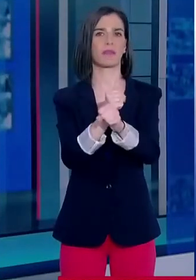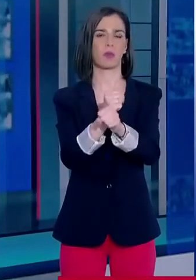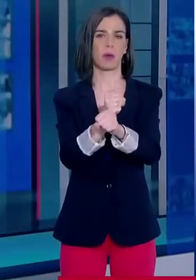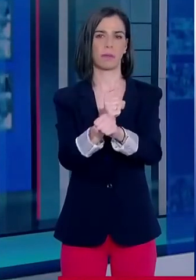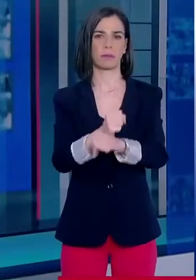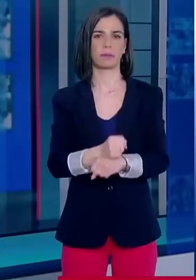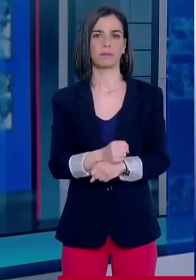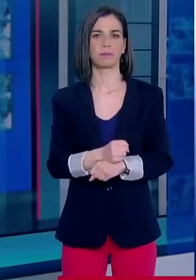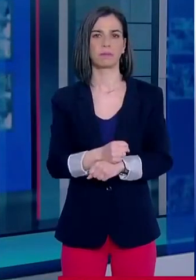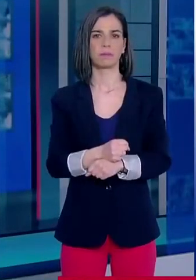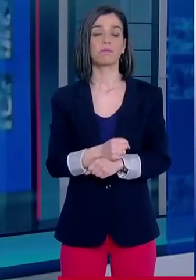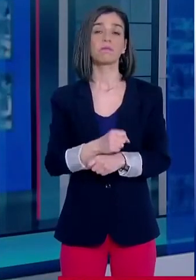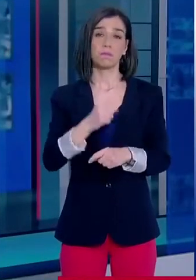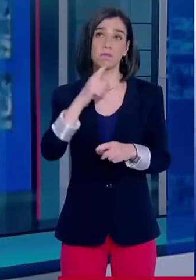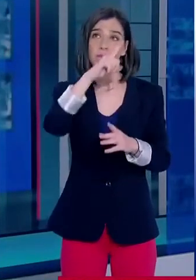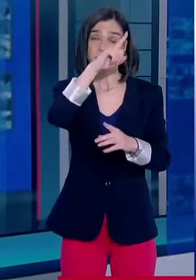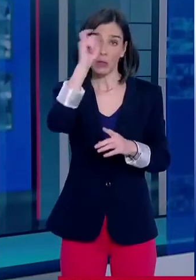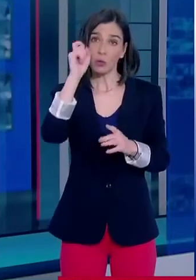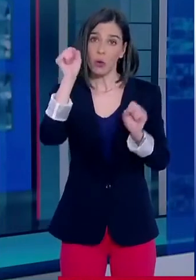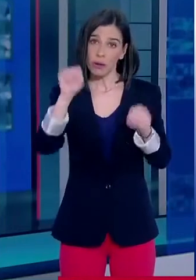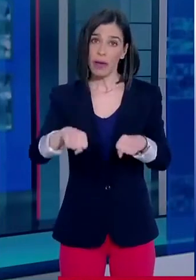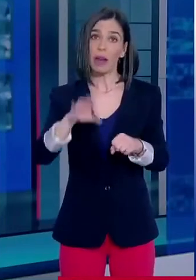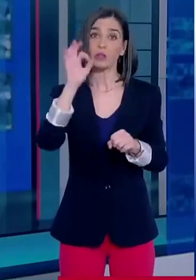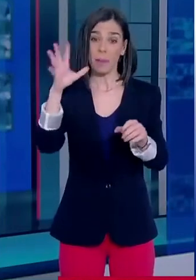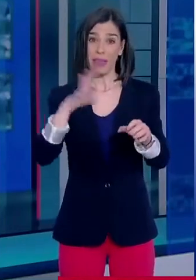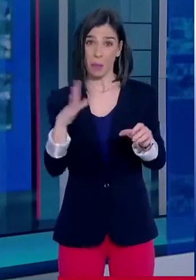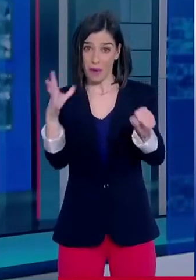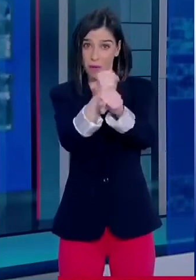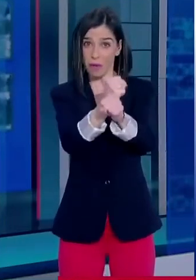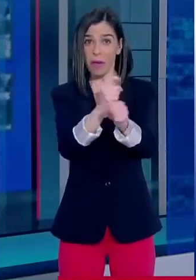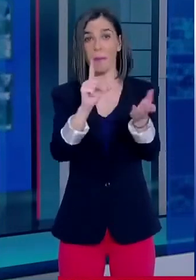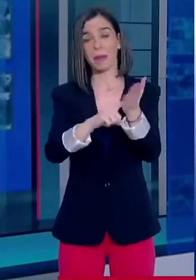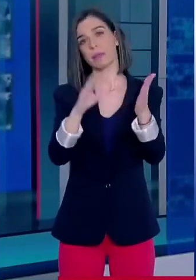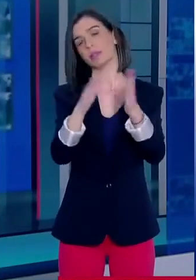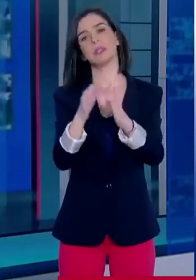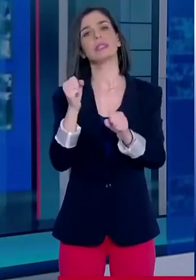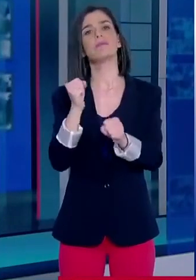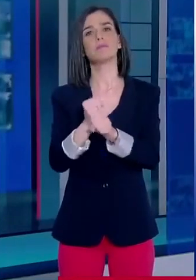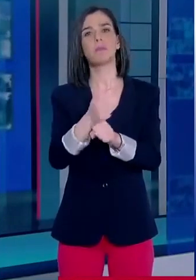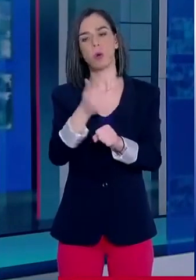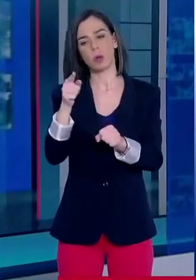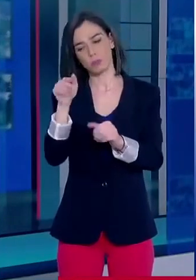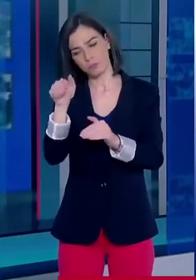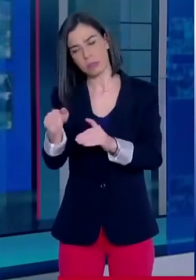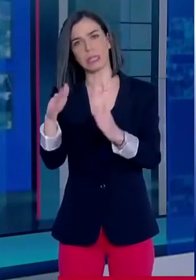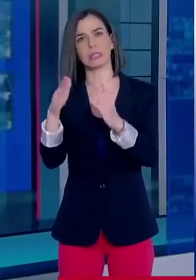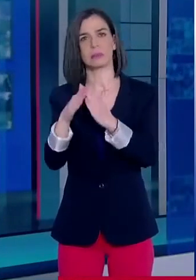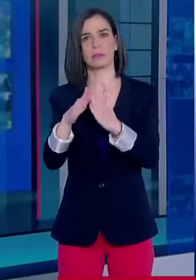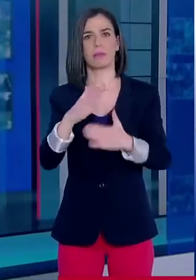μας. Η πορεία είναι δύσκολη, αλλά για να βγούμε νικητές πρέπει να παραμείνουμε στο σπίτι και μόνο στο σπίτι. Σας